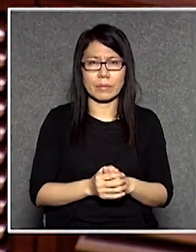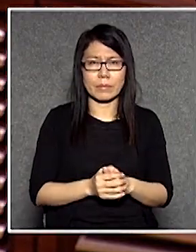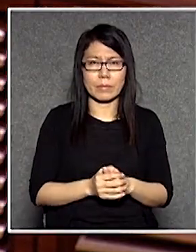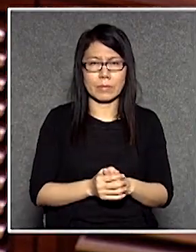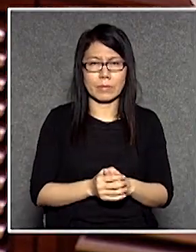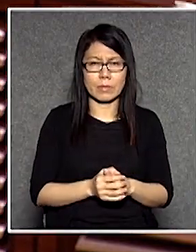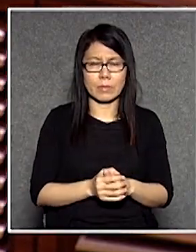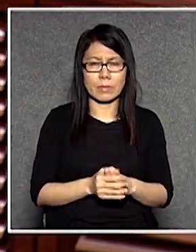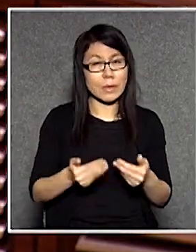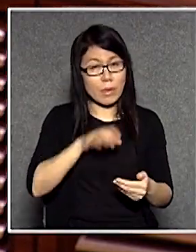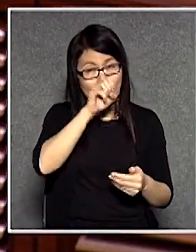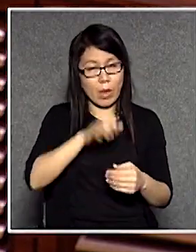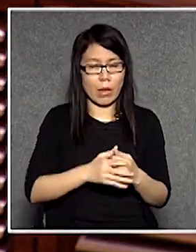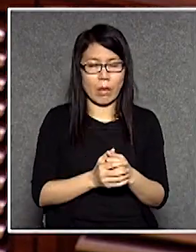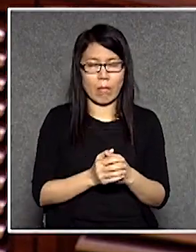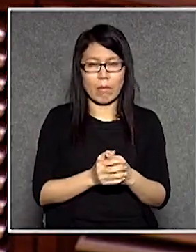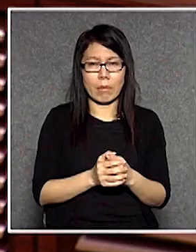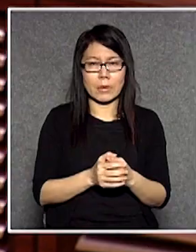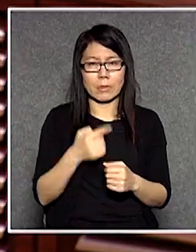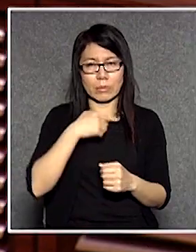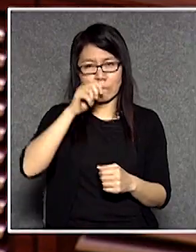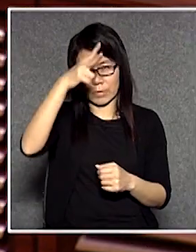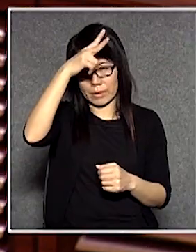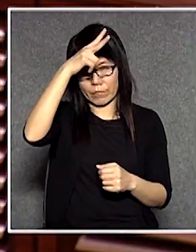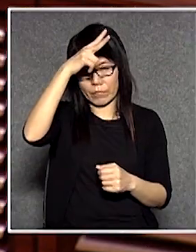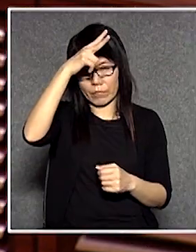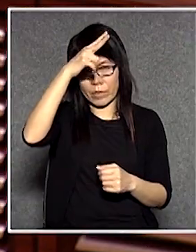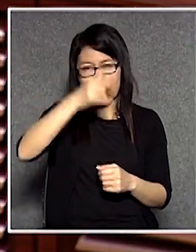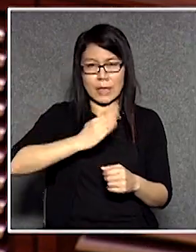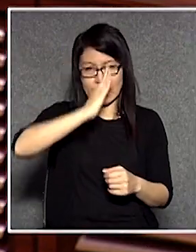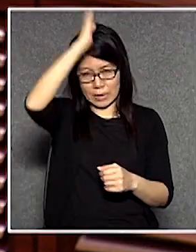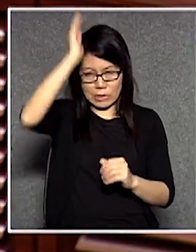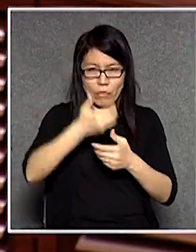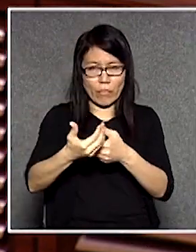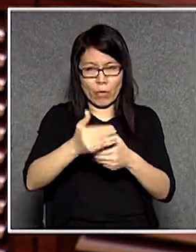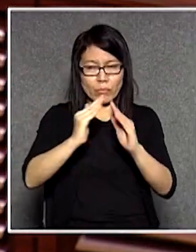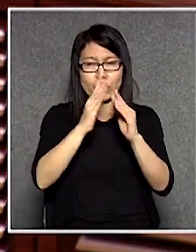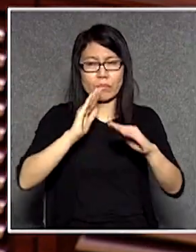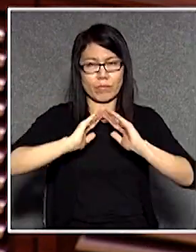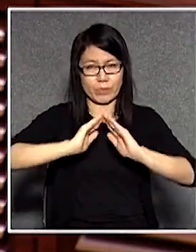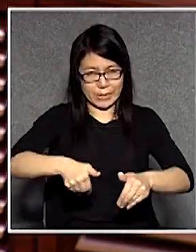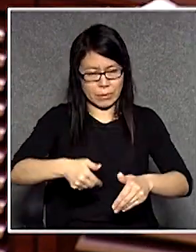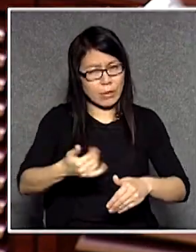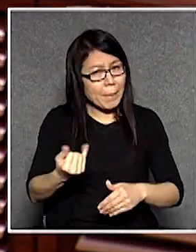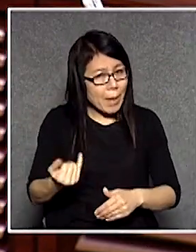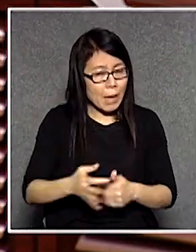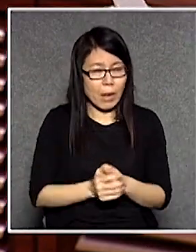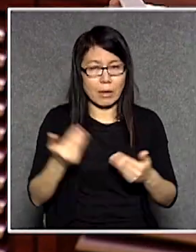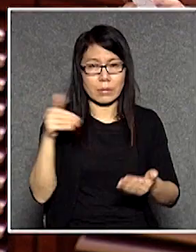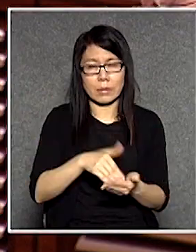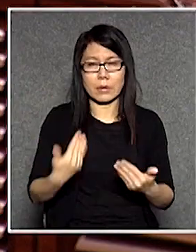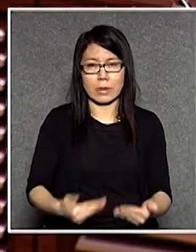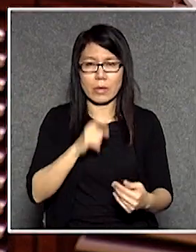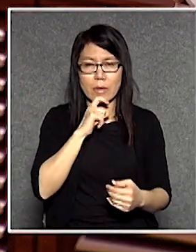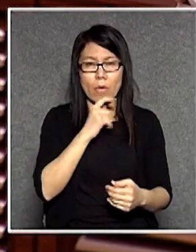句話而言，那即是叫政府執了消防處啦。搞到今日有5個工